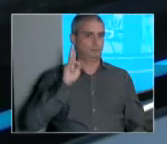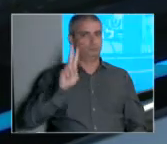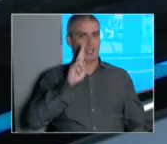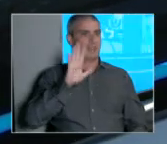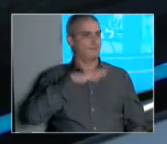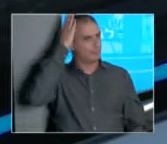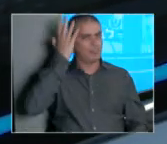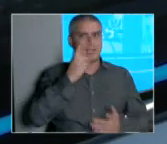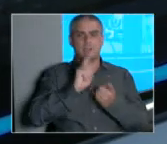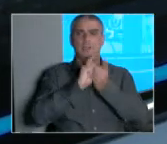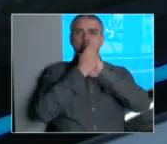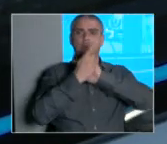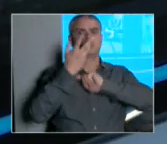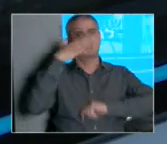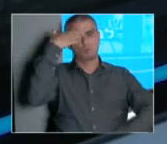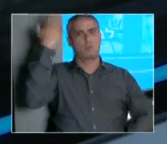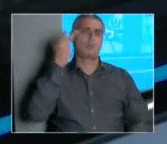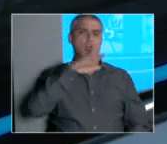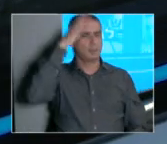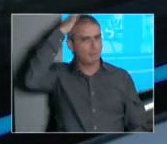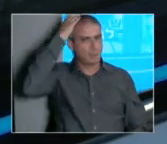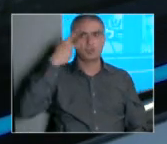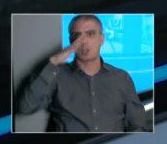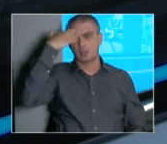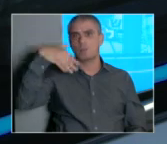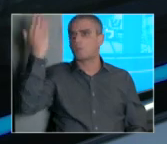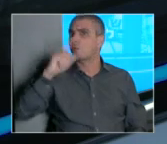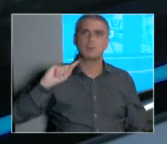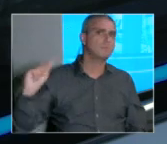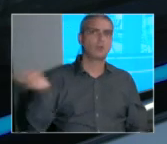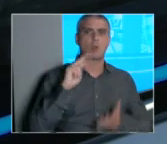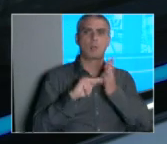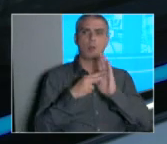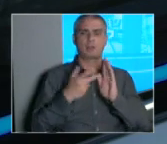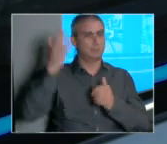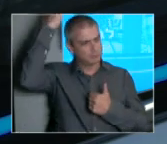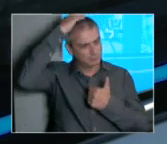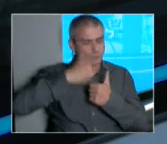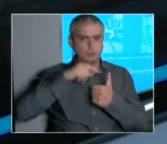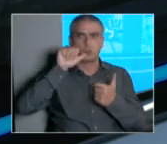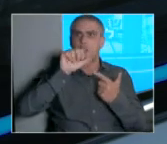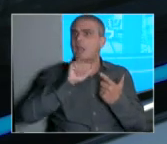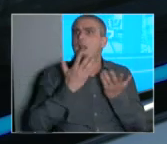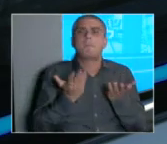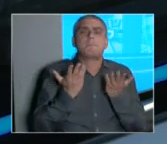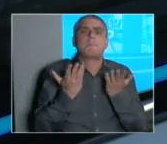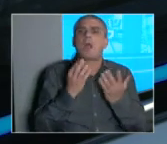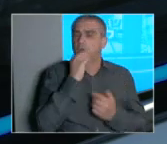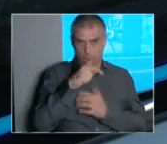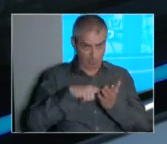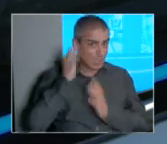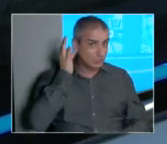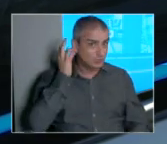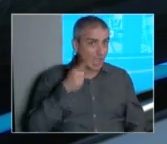זה קרה שהיא הופכת להיות יותר פופולרית מבנט, יותר פופולרית מכל הפוליטיקאים, מסמוטריץ', מאורי אריאל? מה סוד כוחה? בגלל שהיא